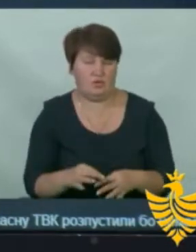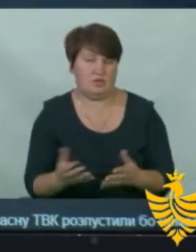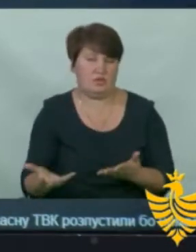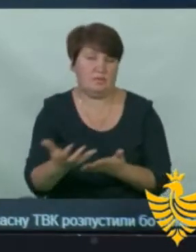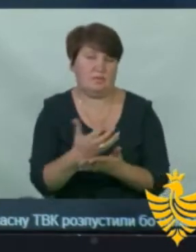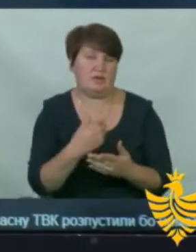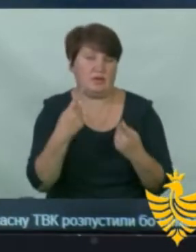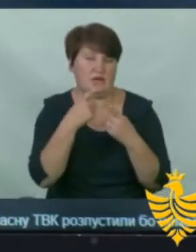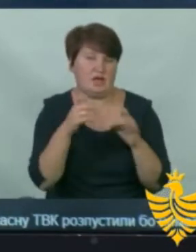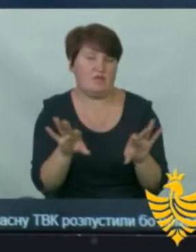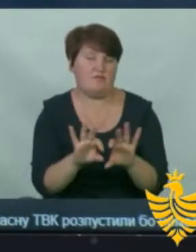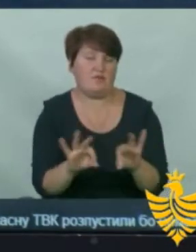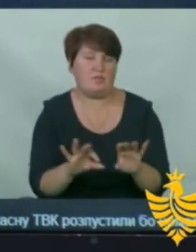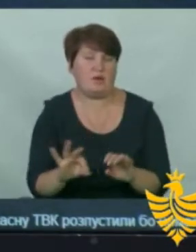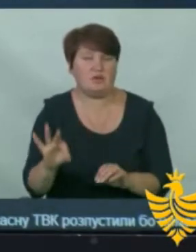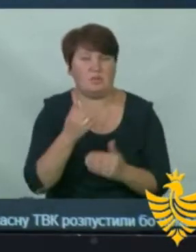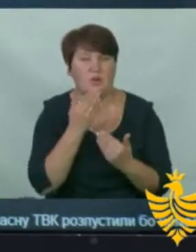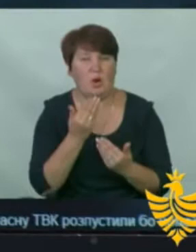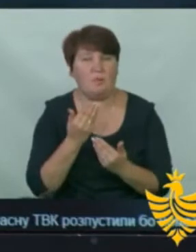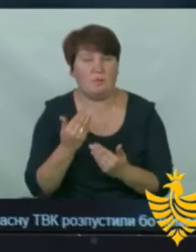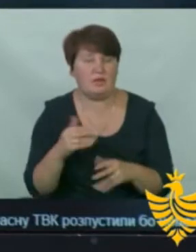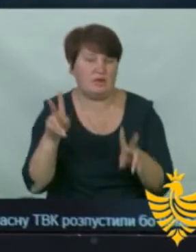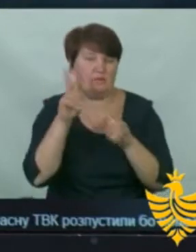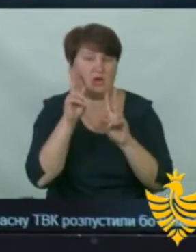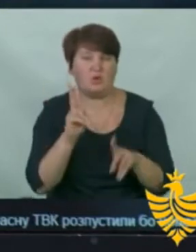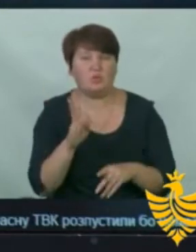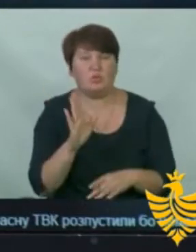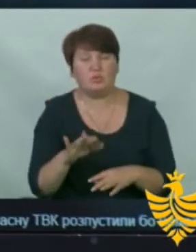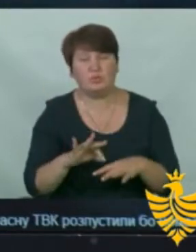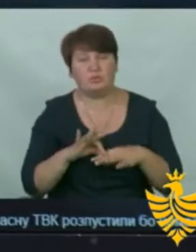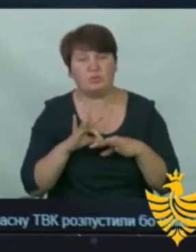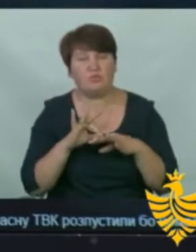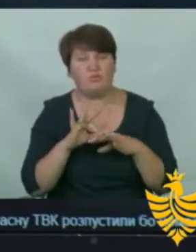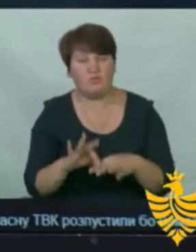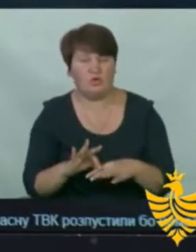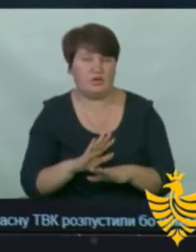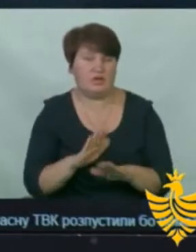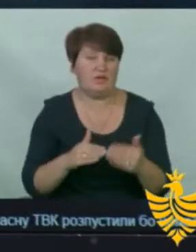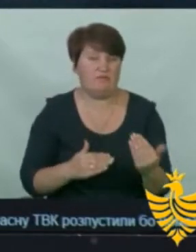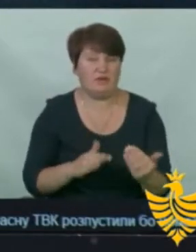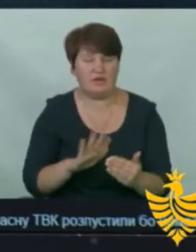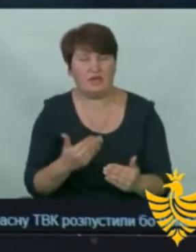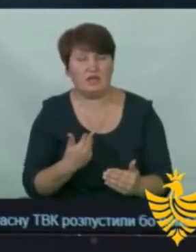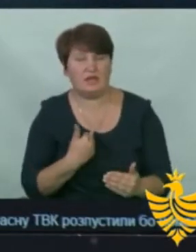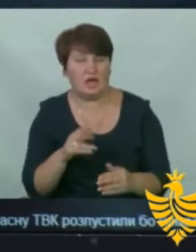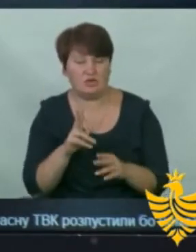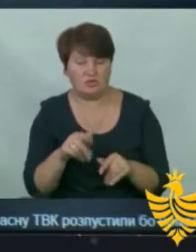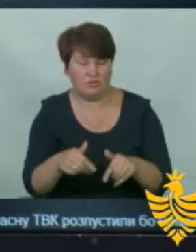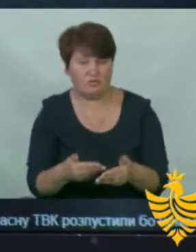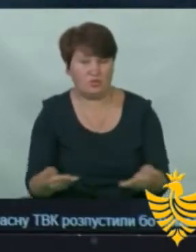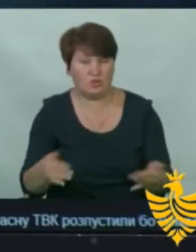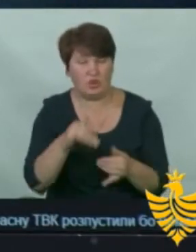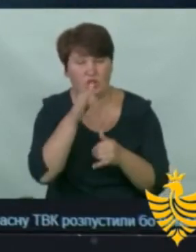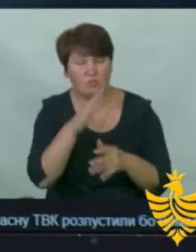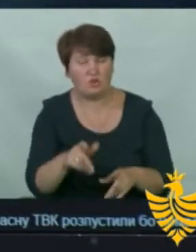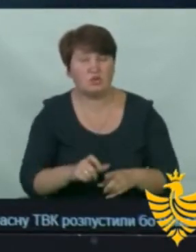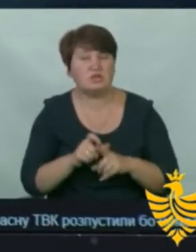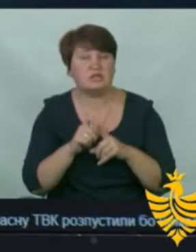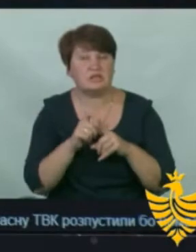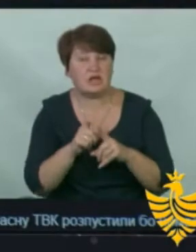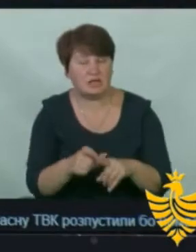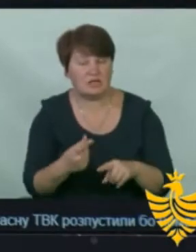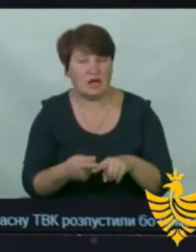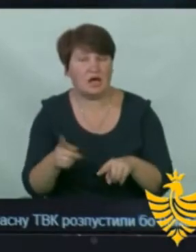про опитування, невідомо, хто буде його проводити, ні ви, ні я, ніхто тут в студії не може дати відповідь, невідомо, хто